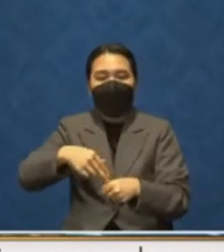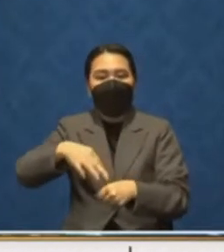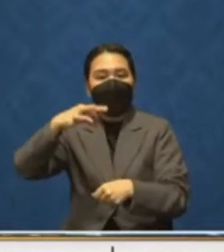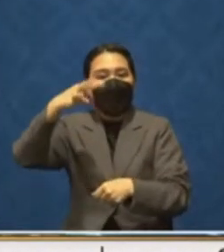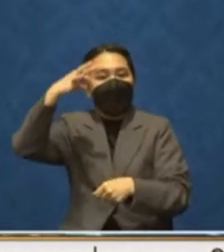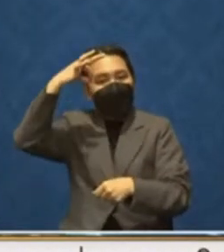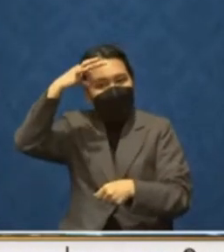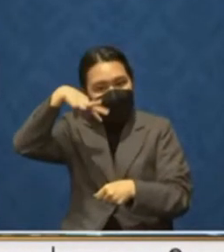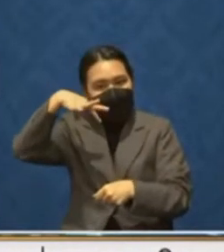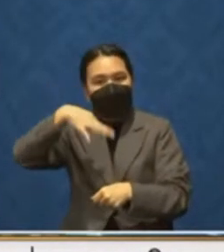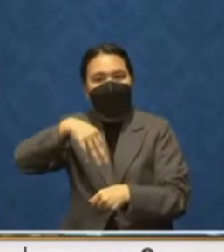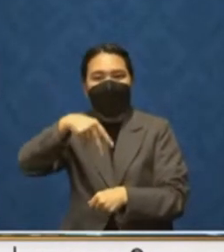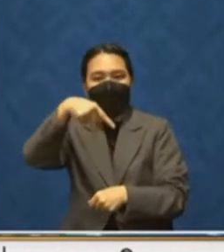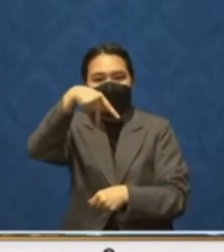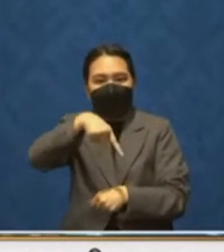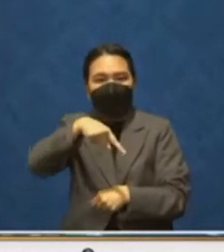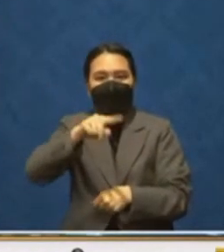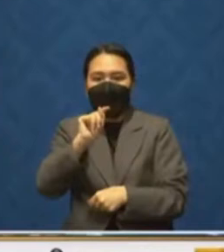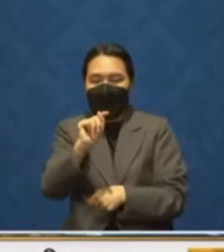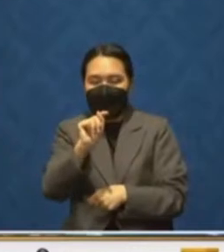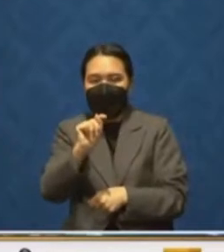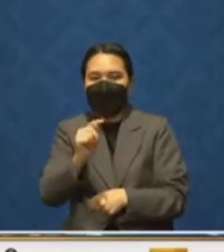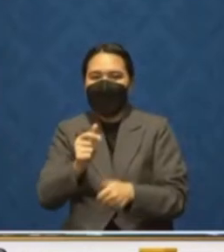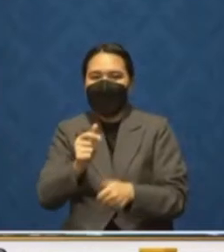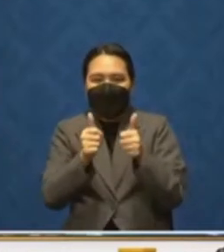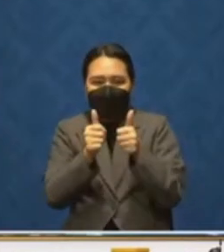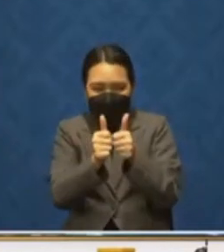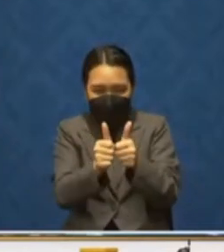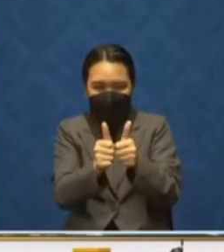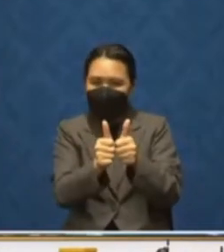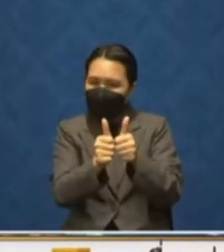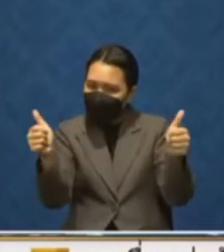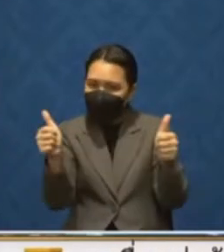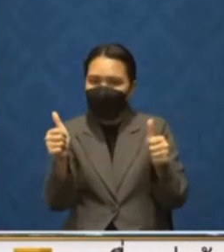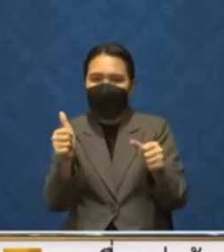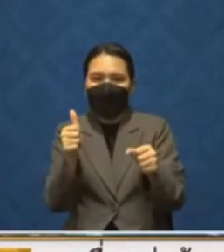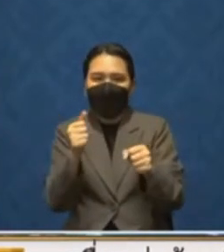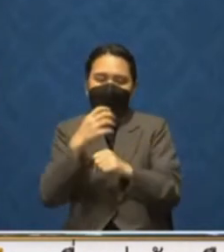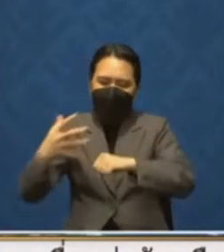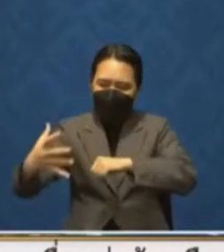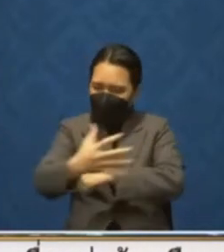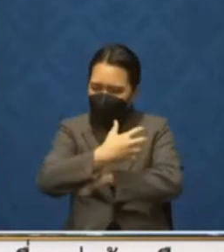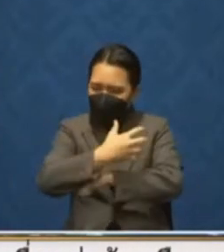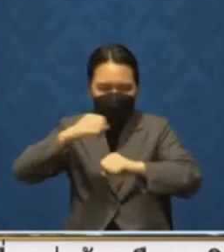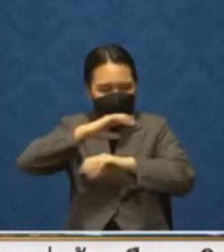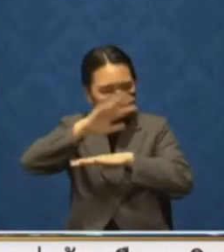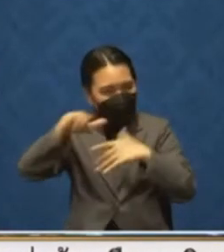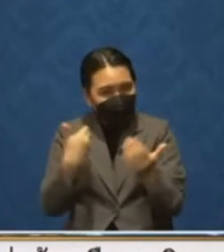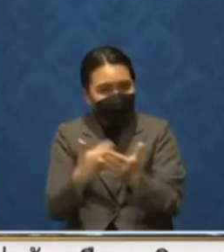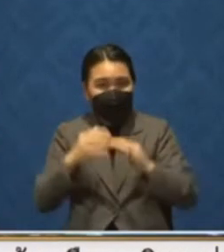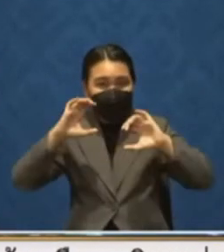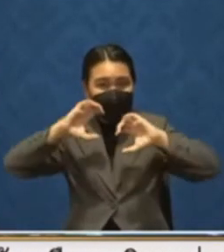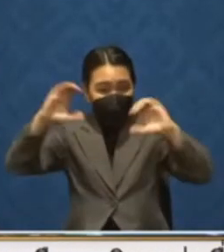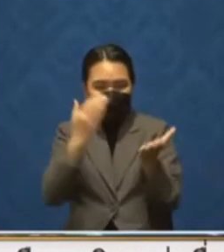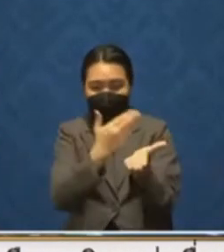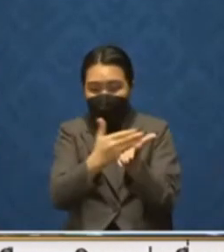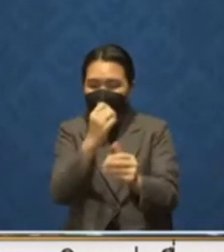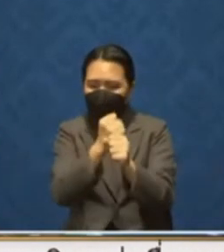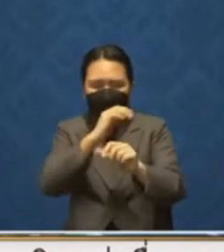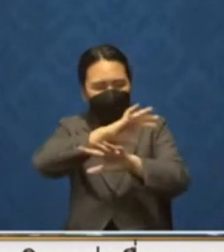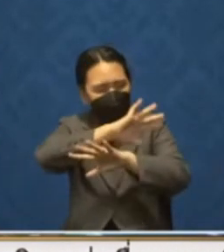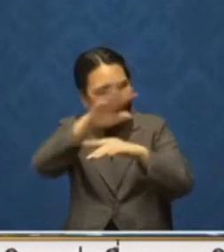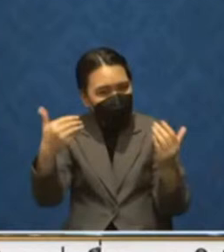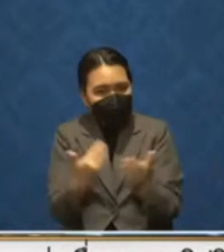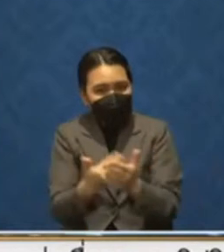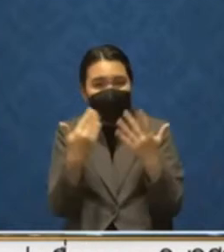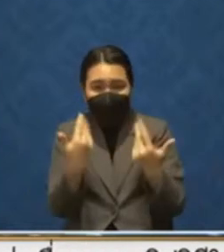จุดตัวดีเลยผูกขาดทุกอย่างผู้ขาดสัมปทานรัฐแล้วก็มีทุกอย่างที่